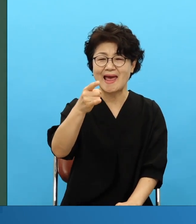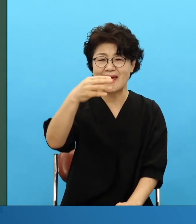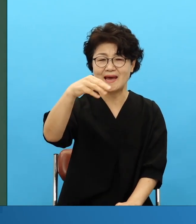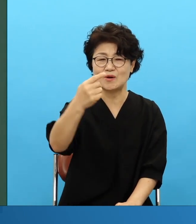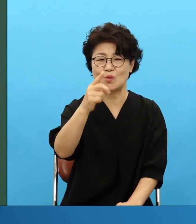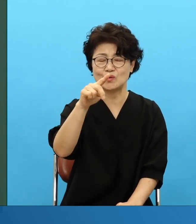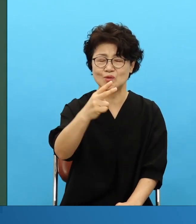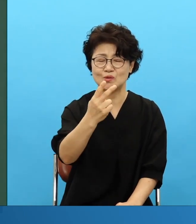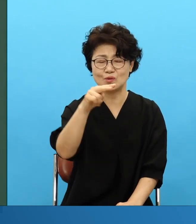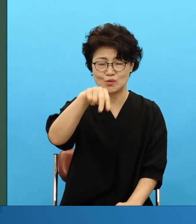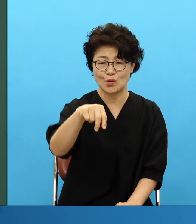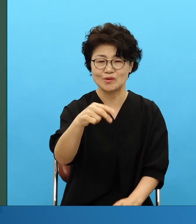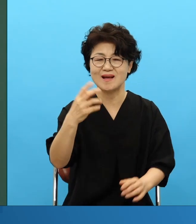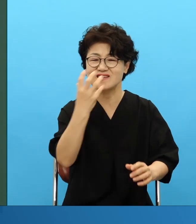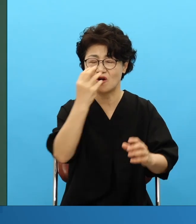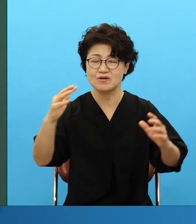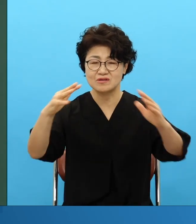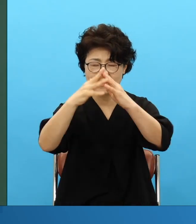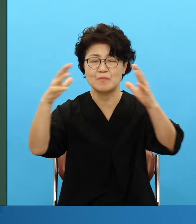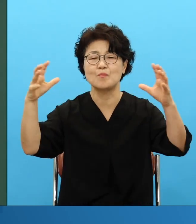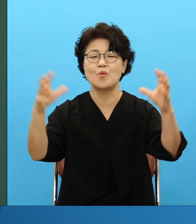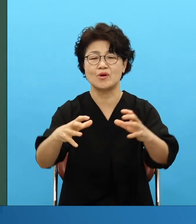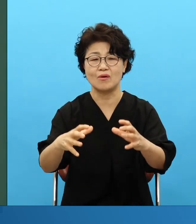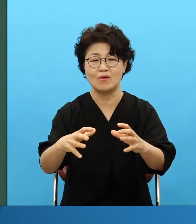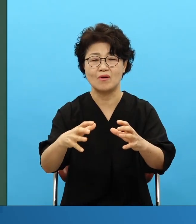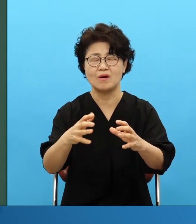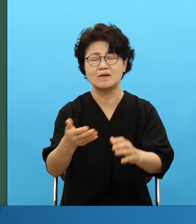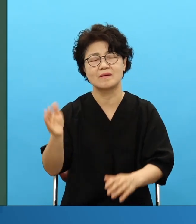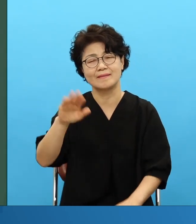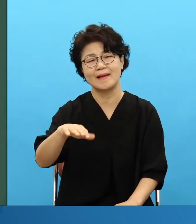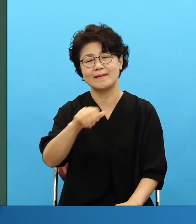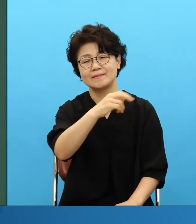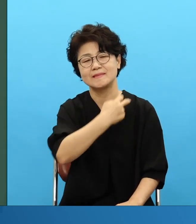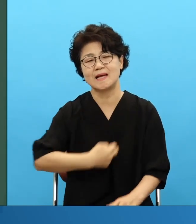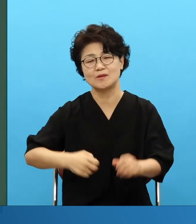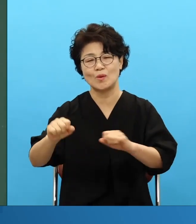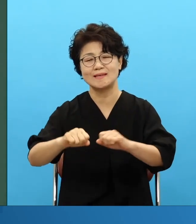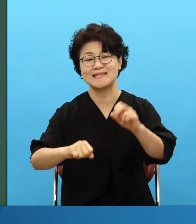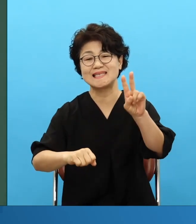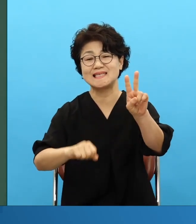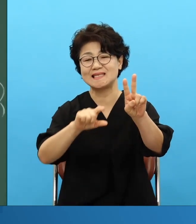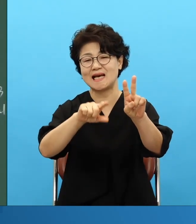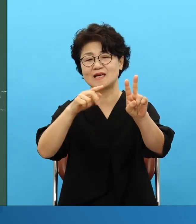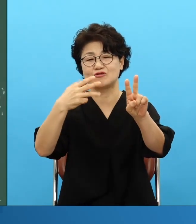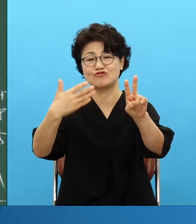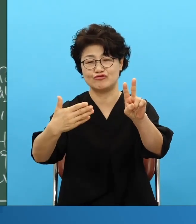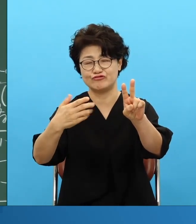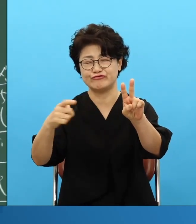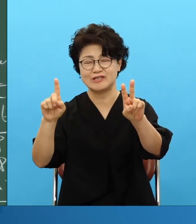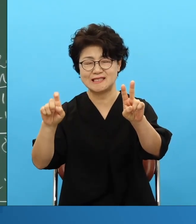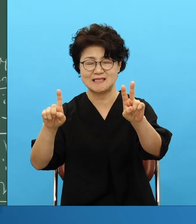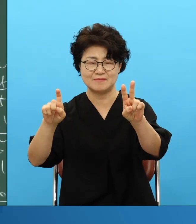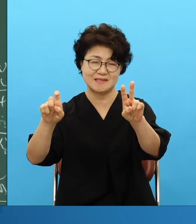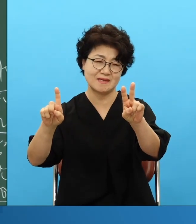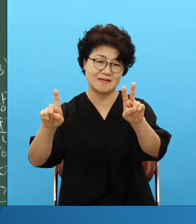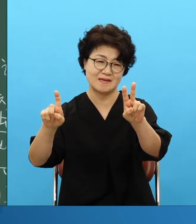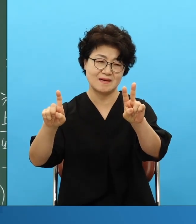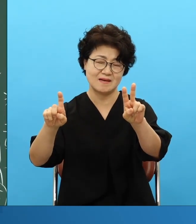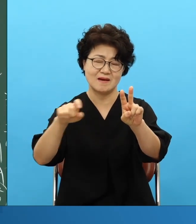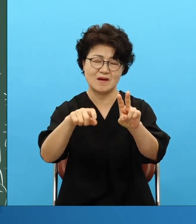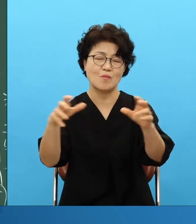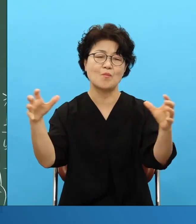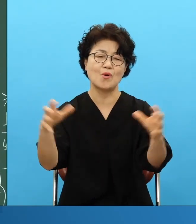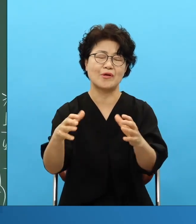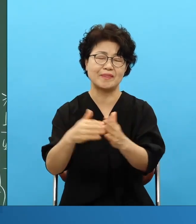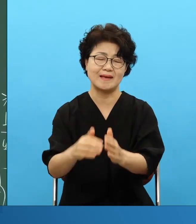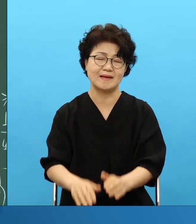근데 그 temple. 사람들이 여기 온 거예요. But those people came to Mark's upper room. 하나님은 이 사람들을 가지고 모든 작업을